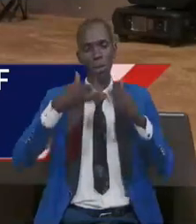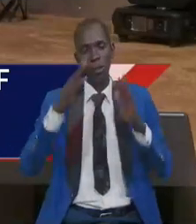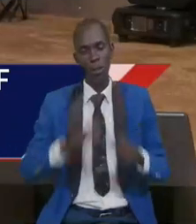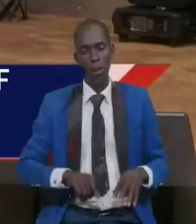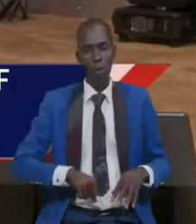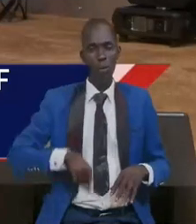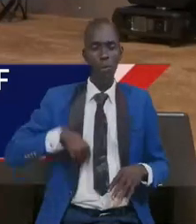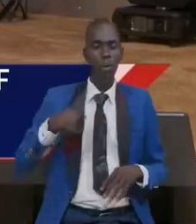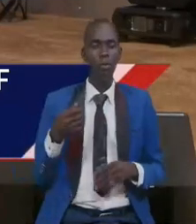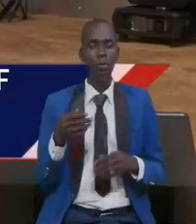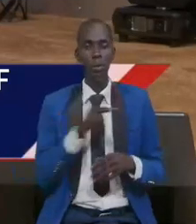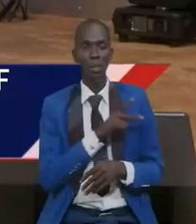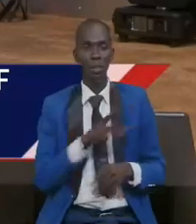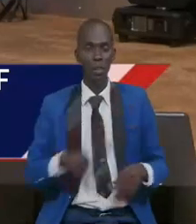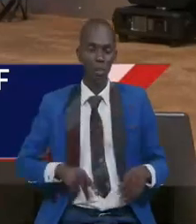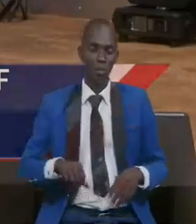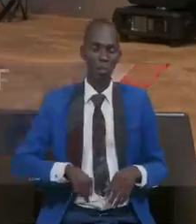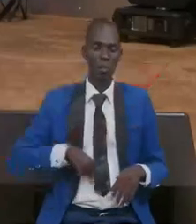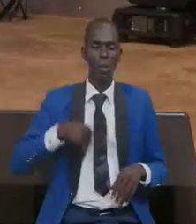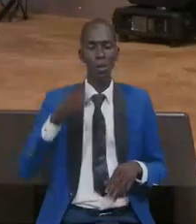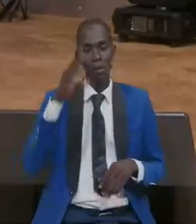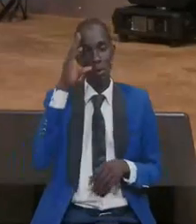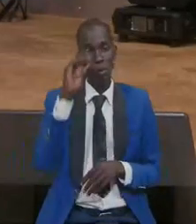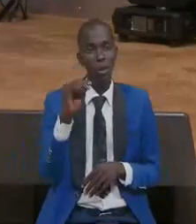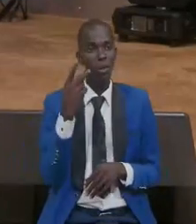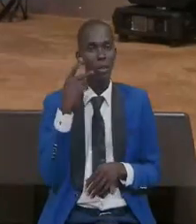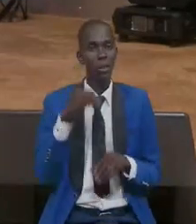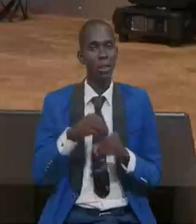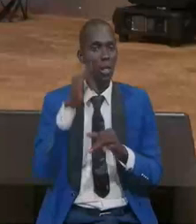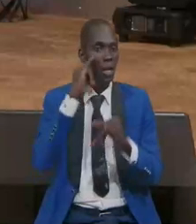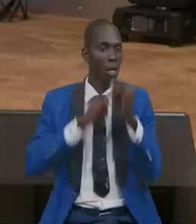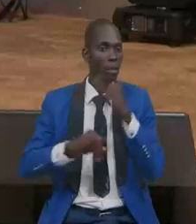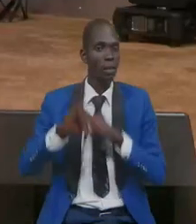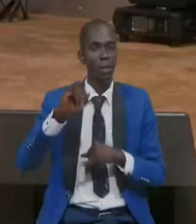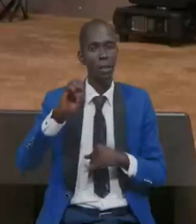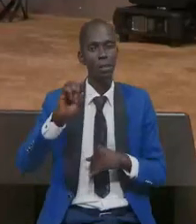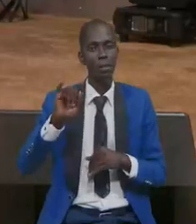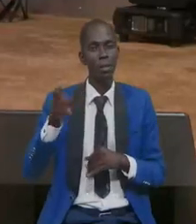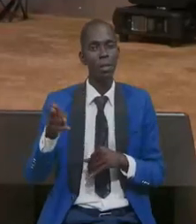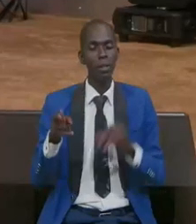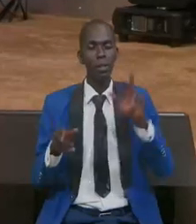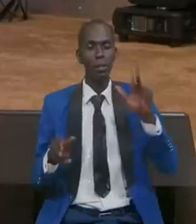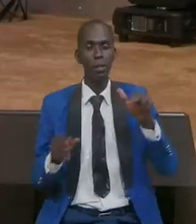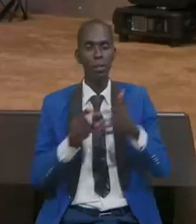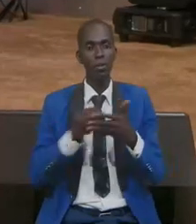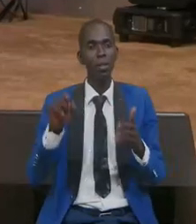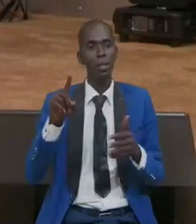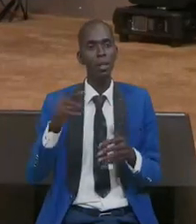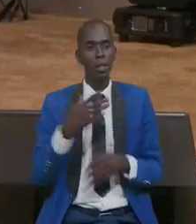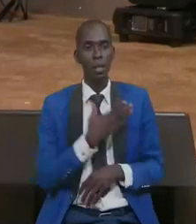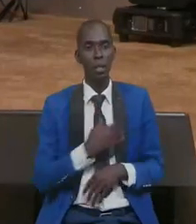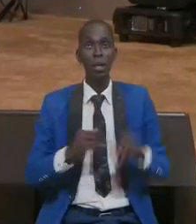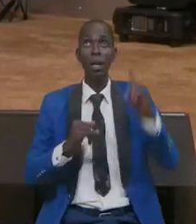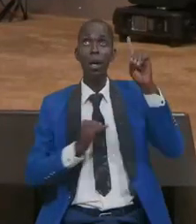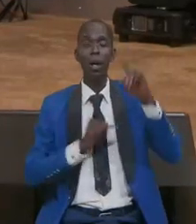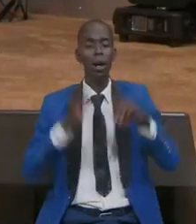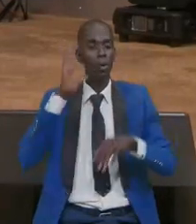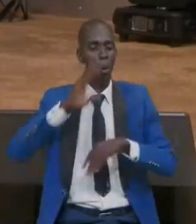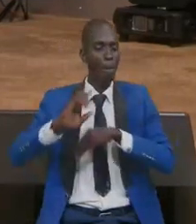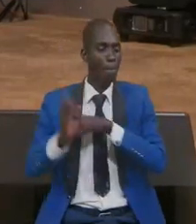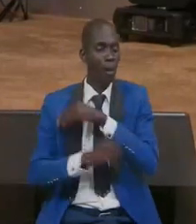orgueilleux, il dit, Ésaïe 13, verset 11, il dit, je punirai le monde. Ce